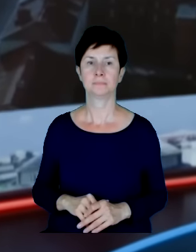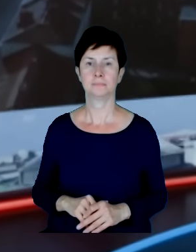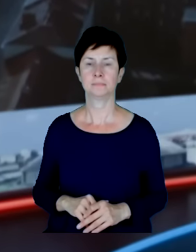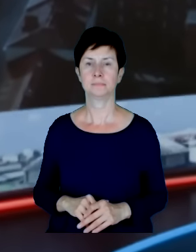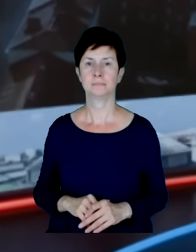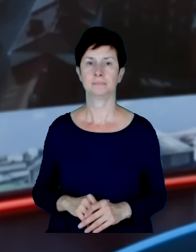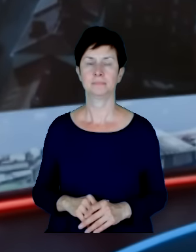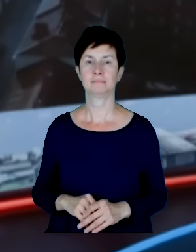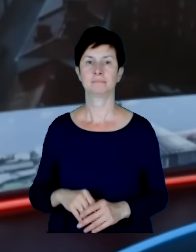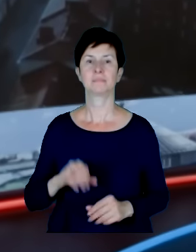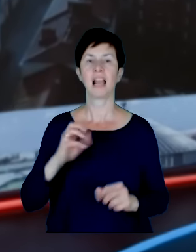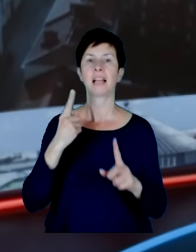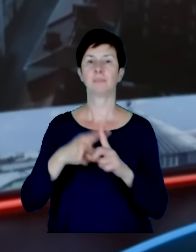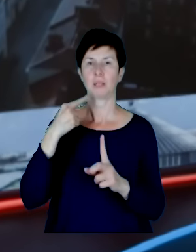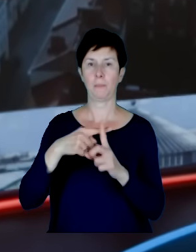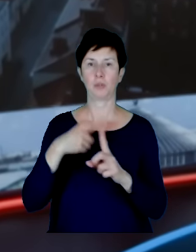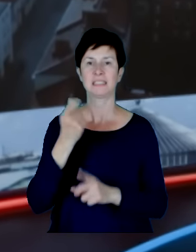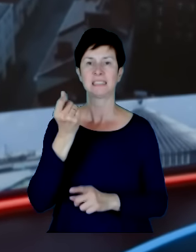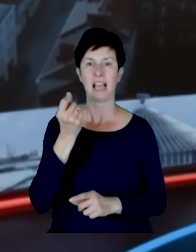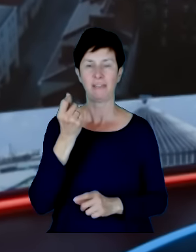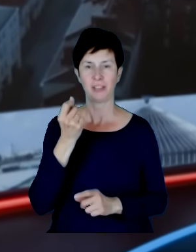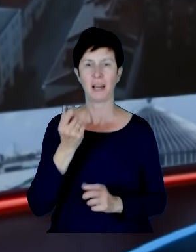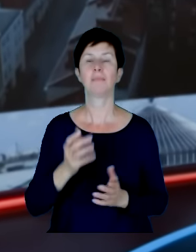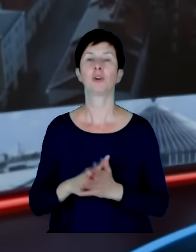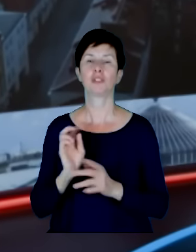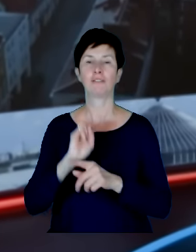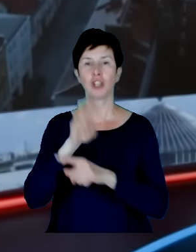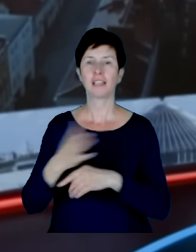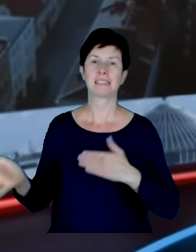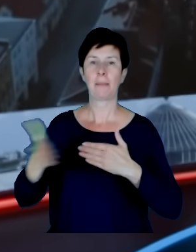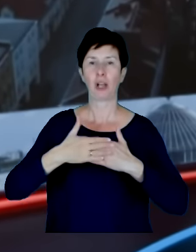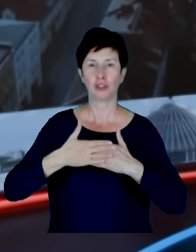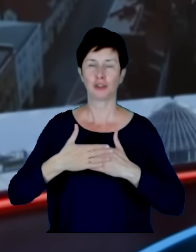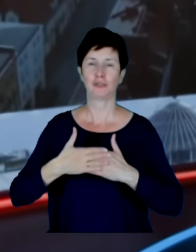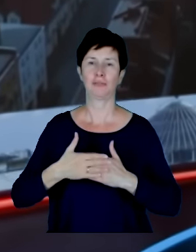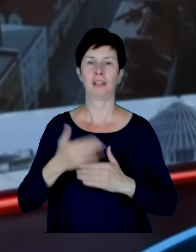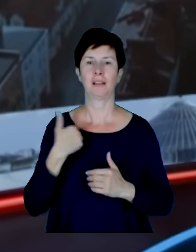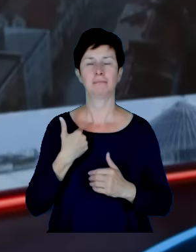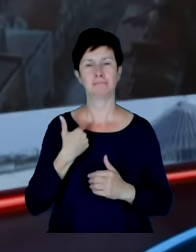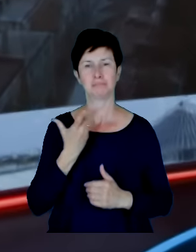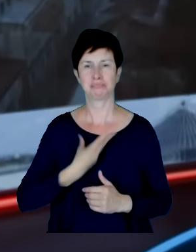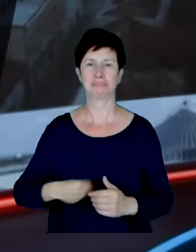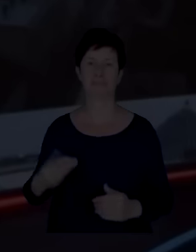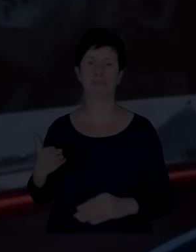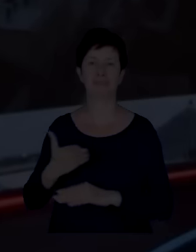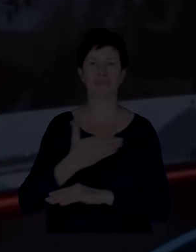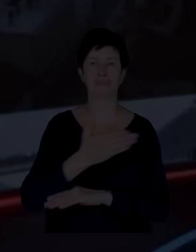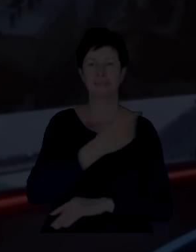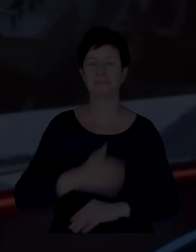Express plus startuje już za chwilę proszę wsiadać drzwi zamykać przejedziemy gładko Niemal jak przez kładkę rowerową na